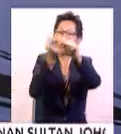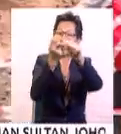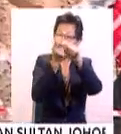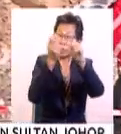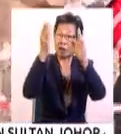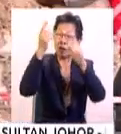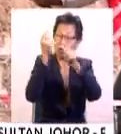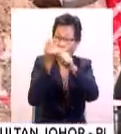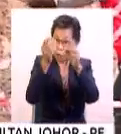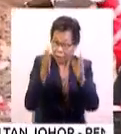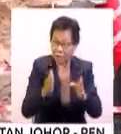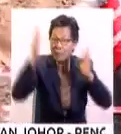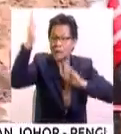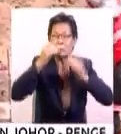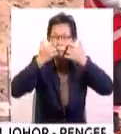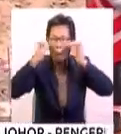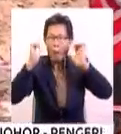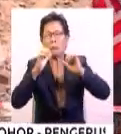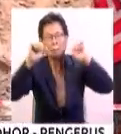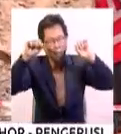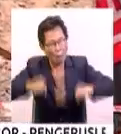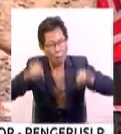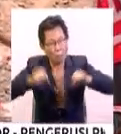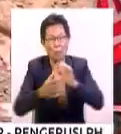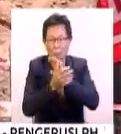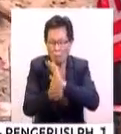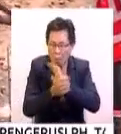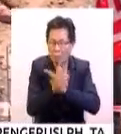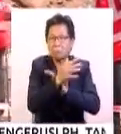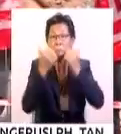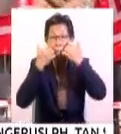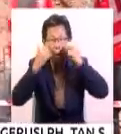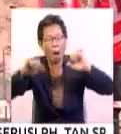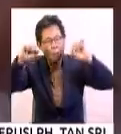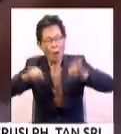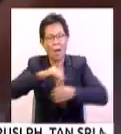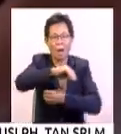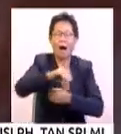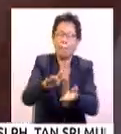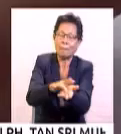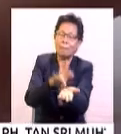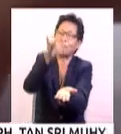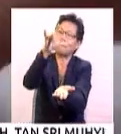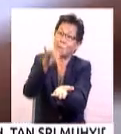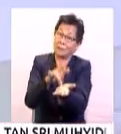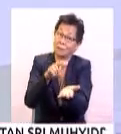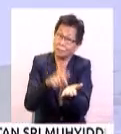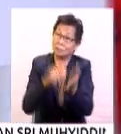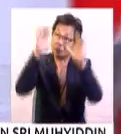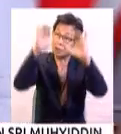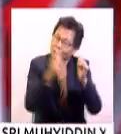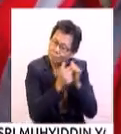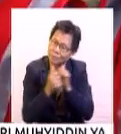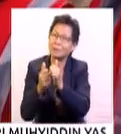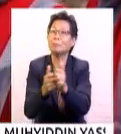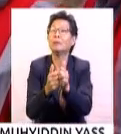yang berwibawa, berkemampuan dan berkebolehan dapat mengambil kesempatan ini secara